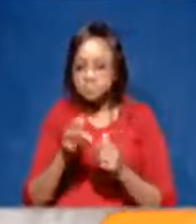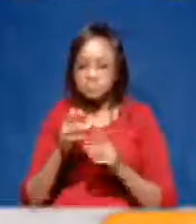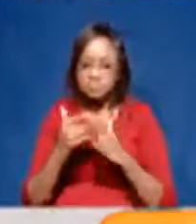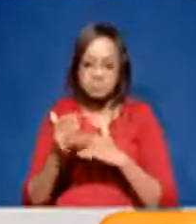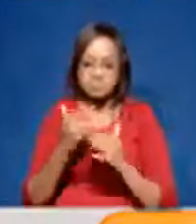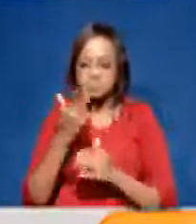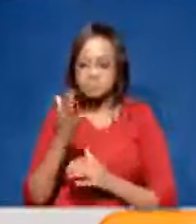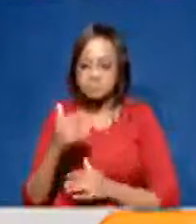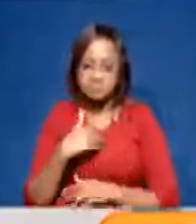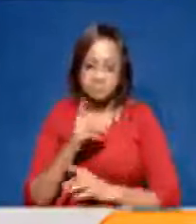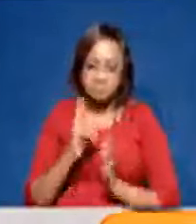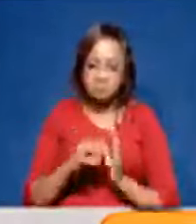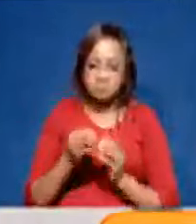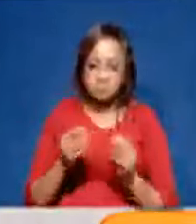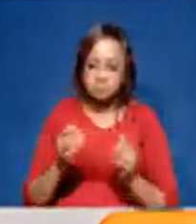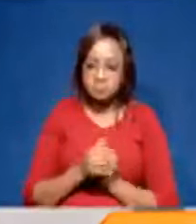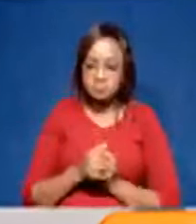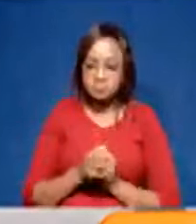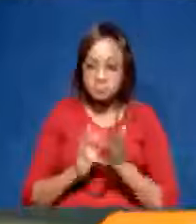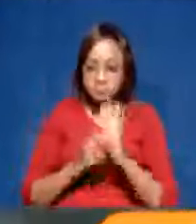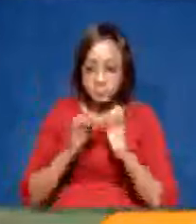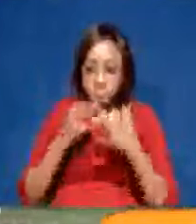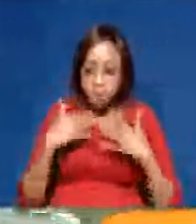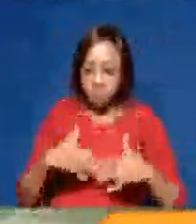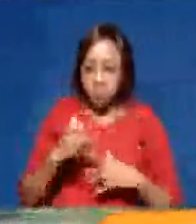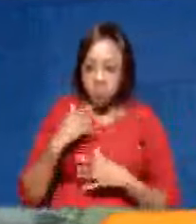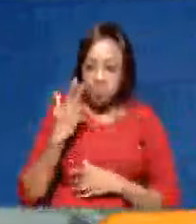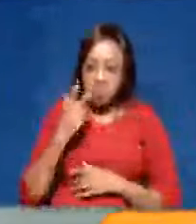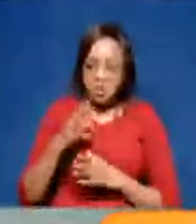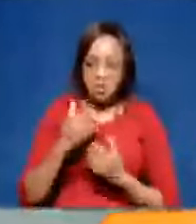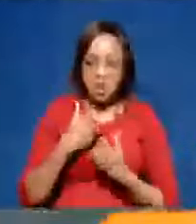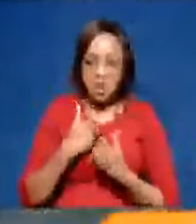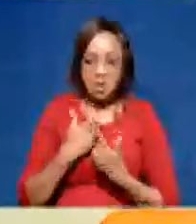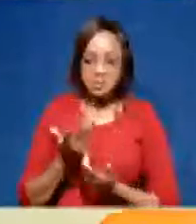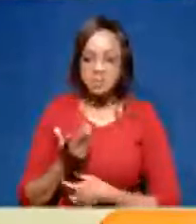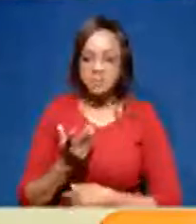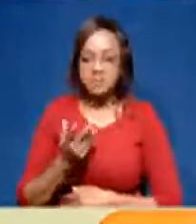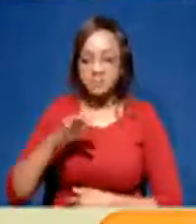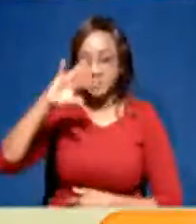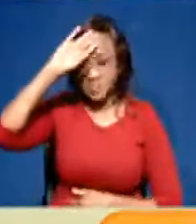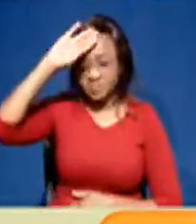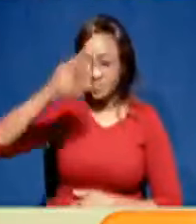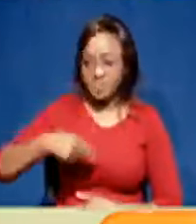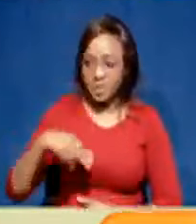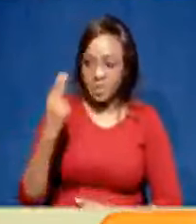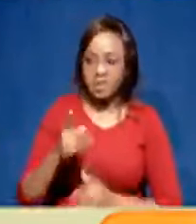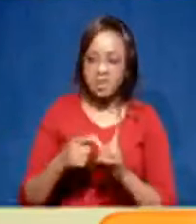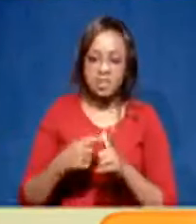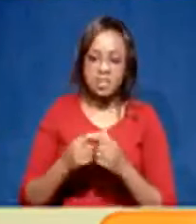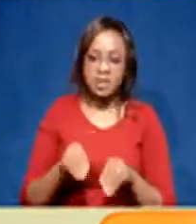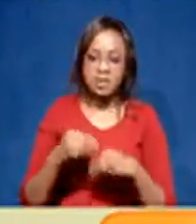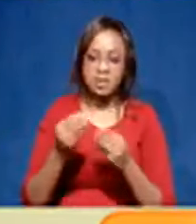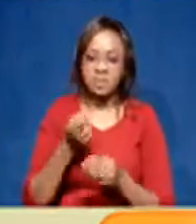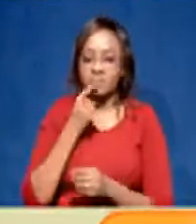sisi tunafanya ni ile dalili yenye inatokea kwa mwili yako ndio tunatibu. Kama ni joto ya mwili, tunakupatia kitu ya kuvunja hiyo